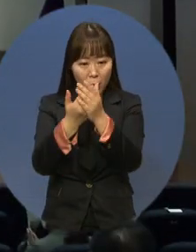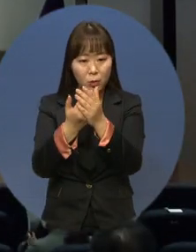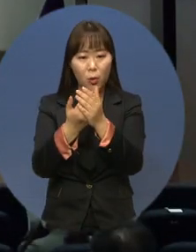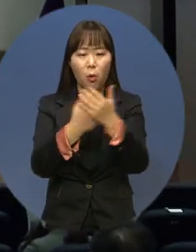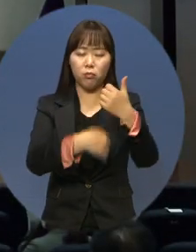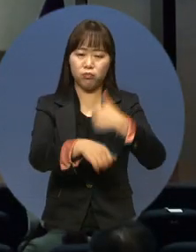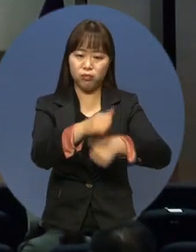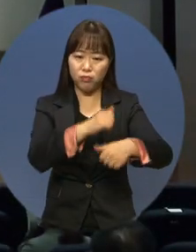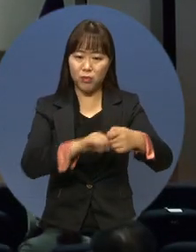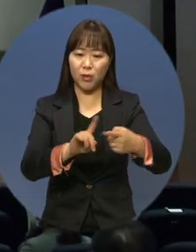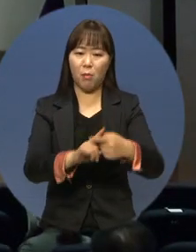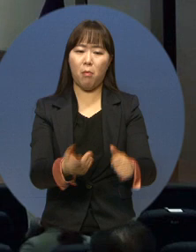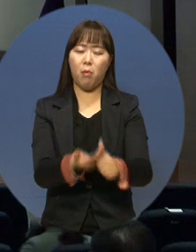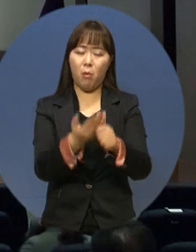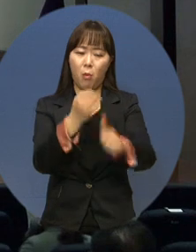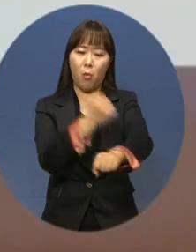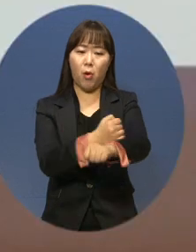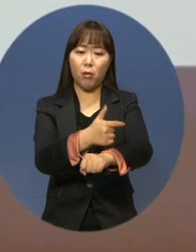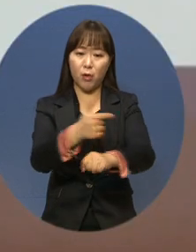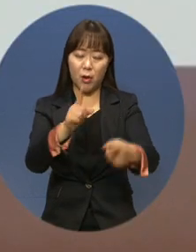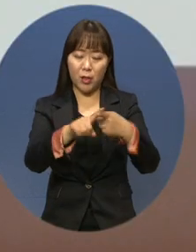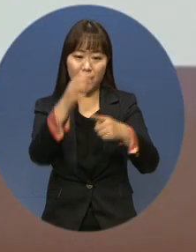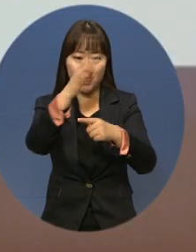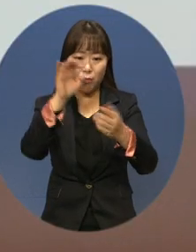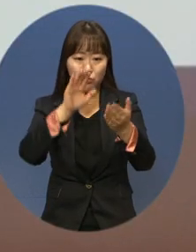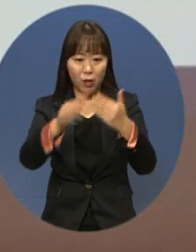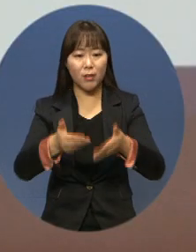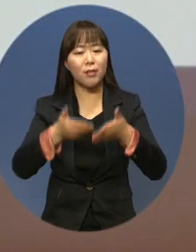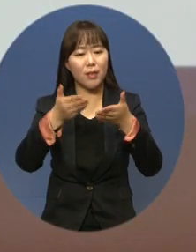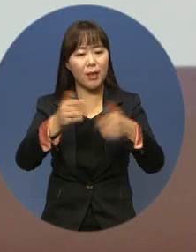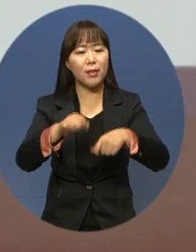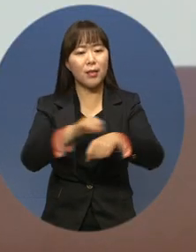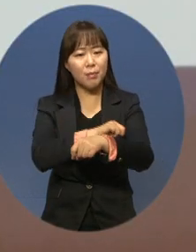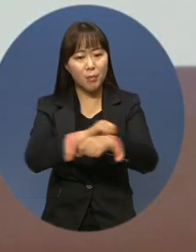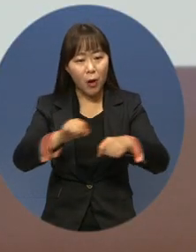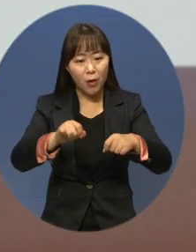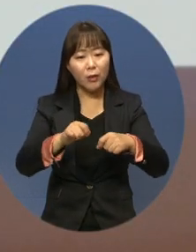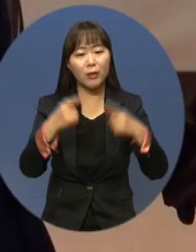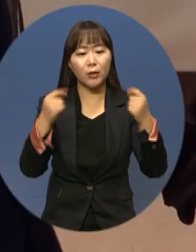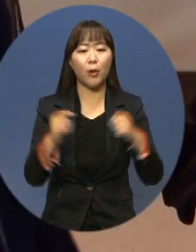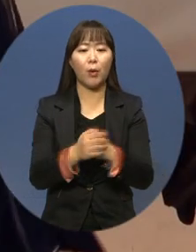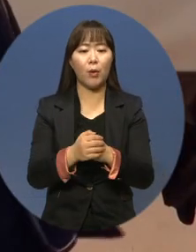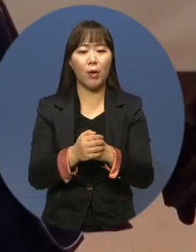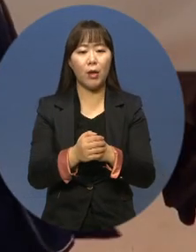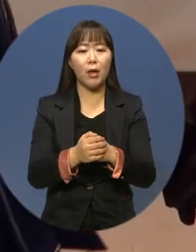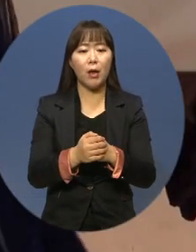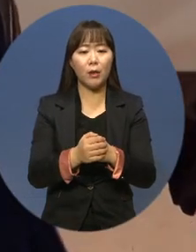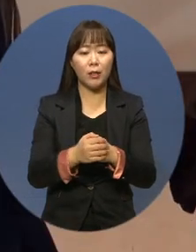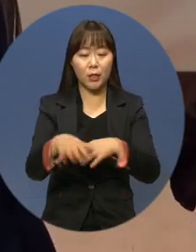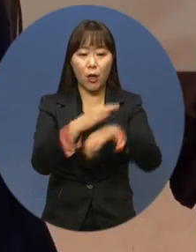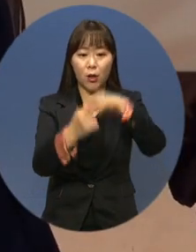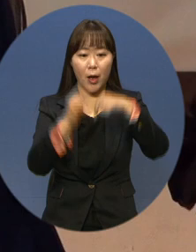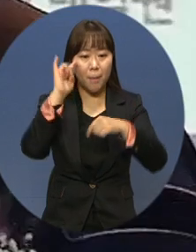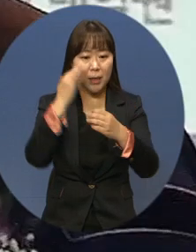후학 양성에 지대한 공로가 있음을 인정하여 수여하는 특별한 학위로 명예경영학